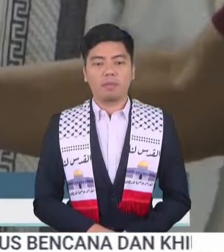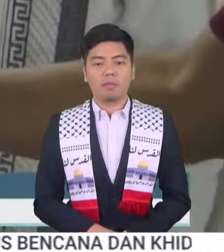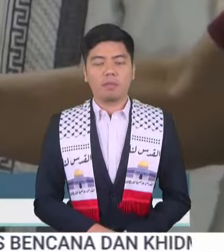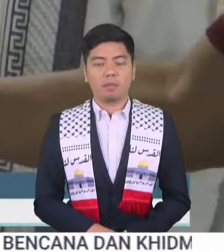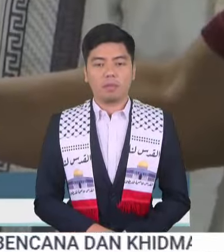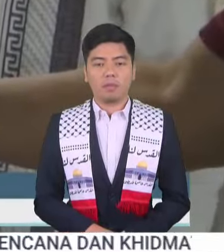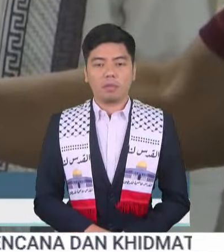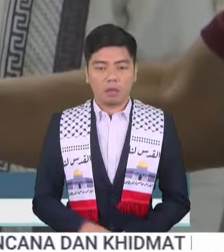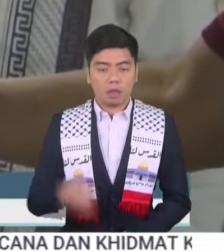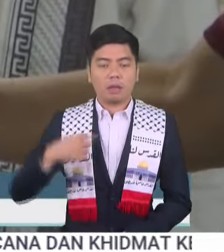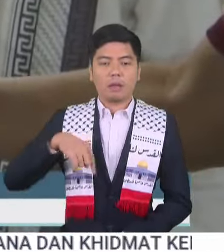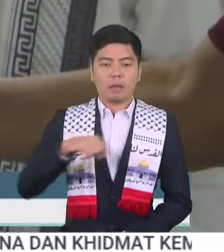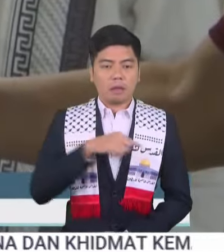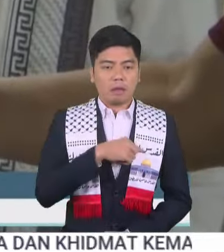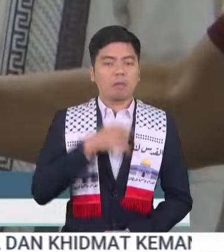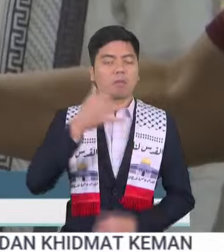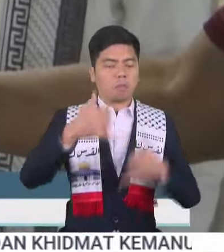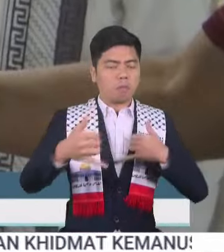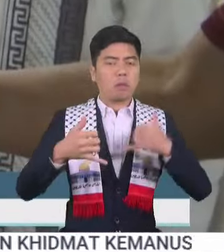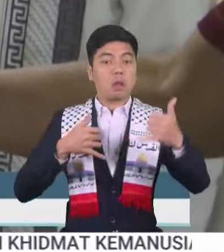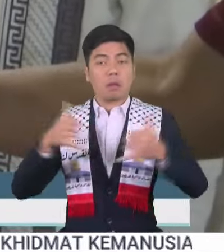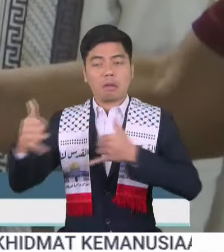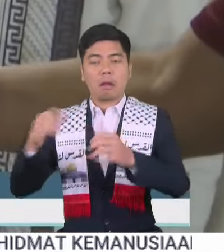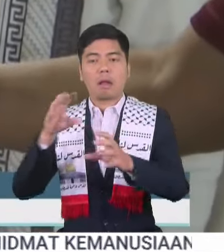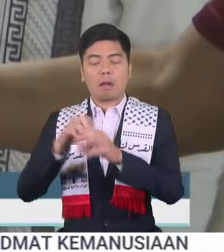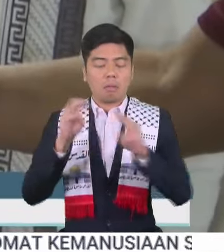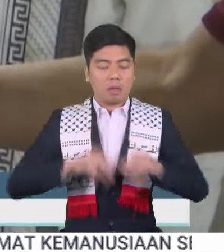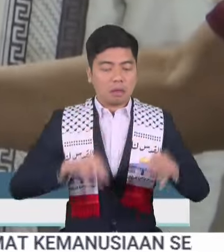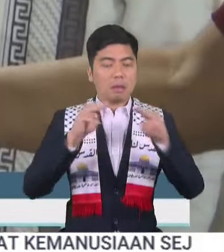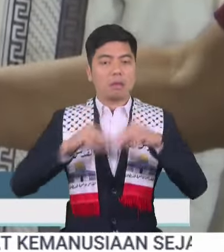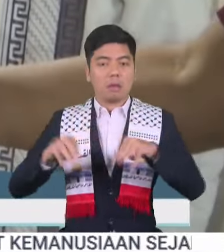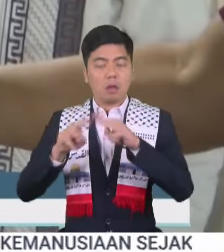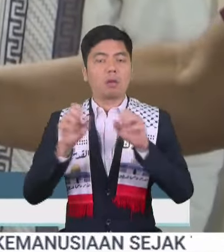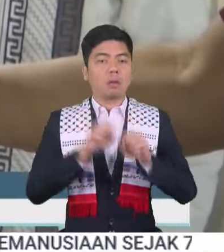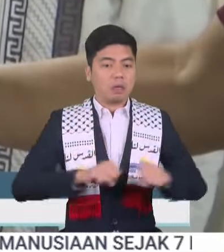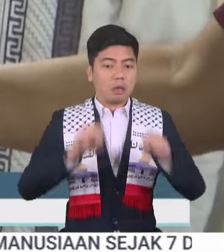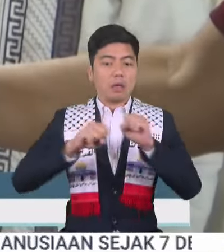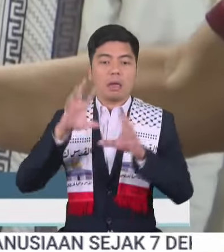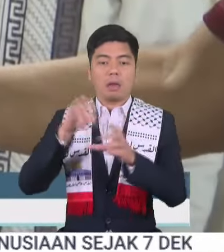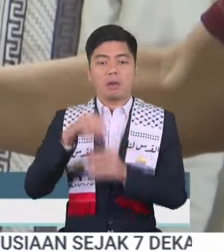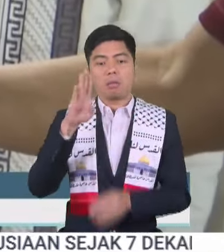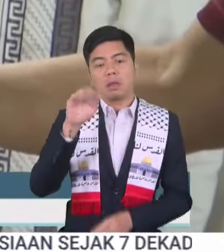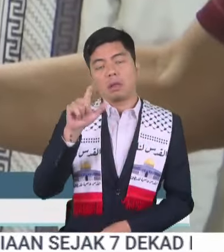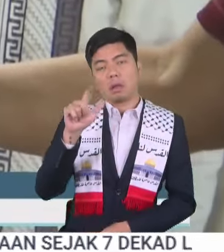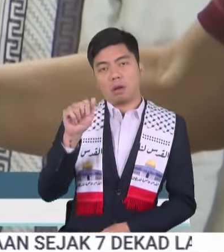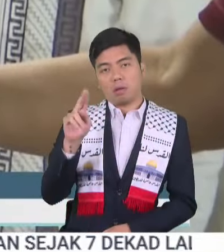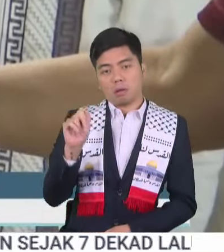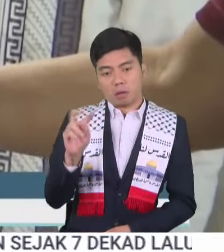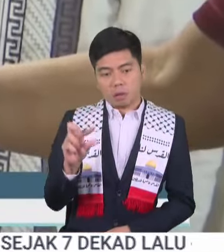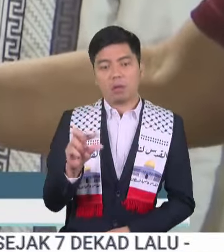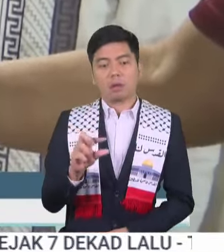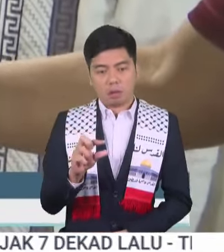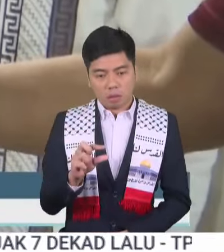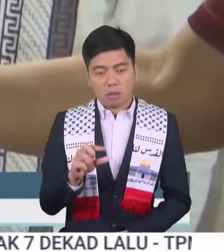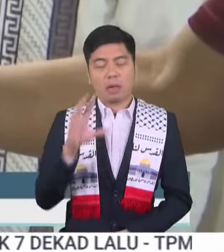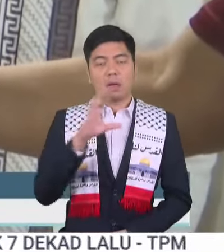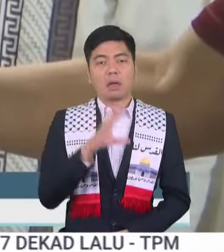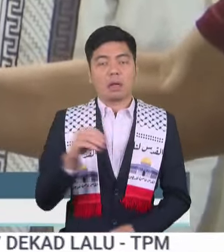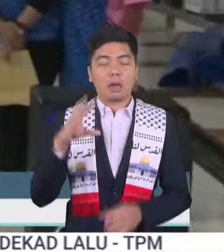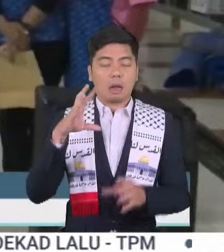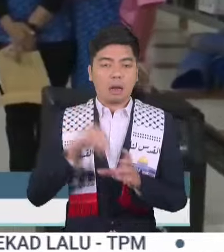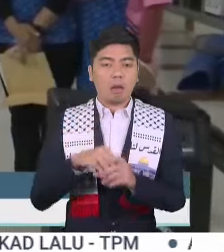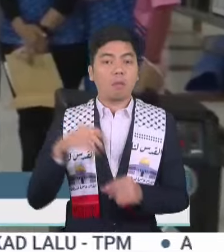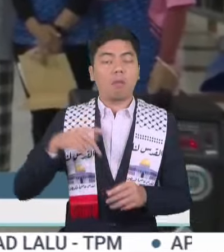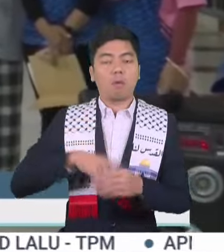Kita menjelajah ke seluruh masjid-masjid dan surau yang ada di kawasan Dun Balong inilah. Dan di dalam kita punya program